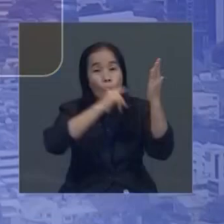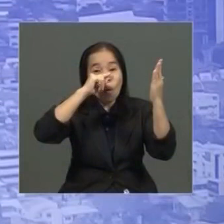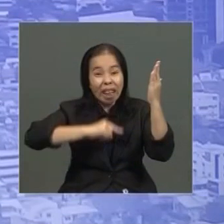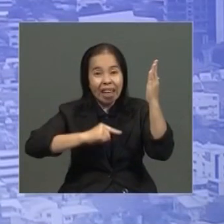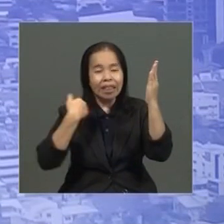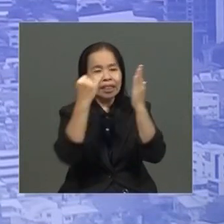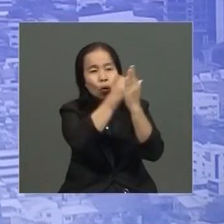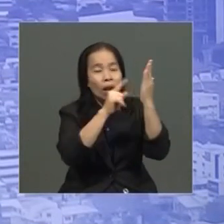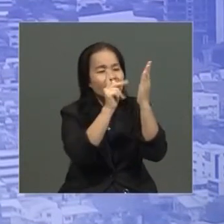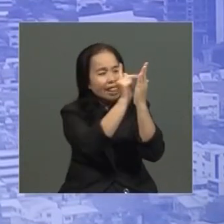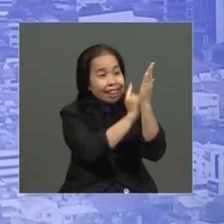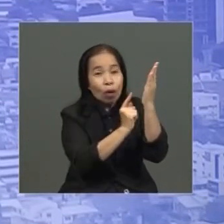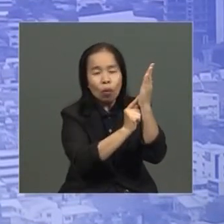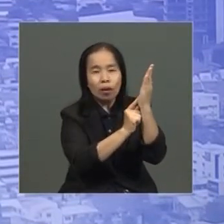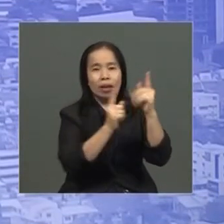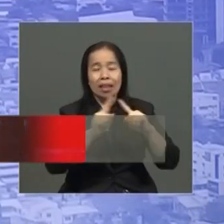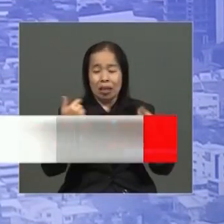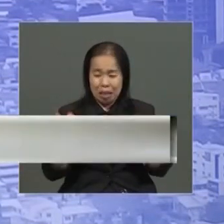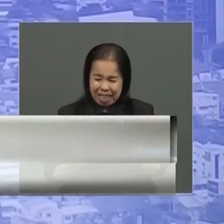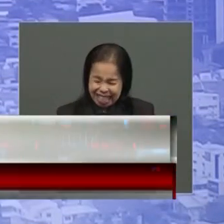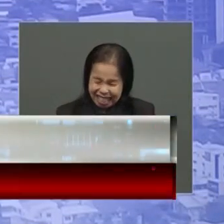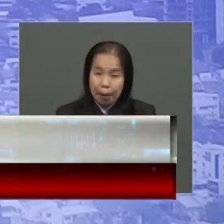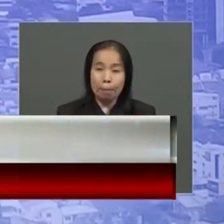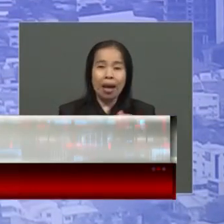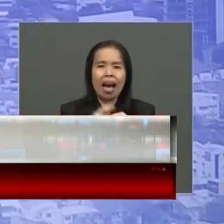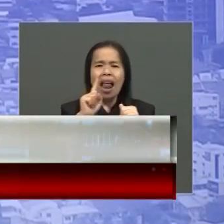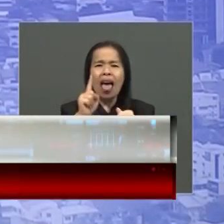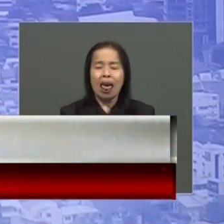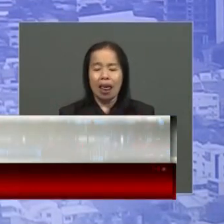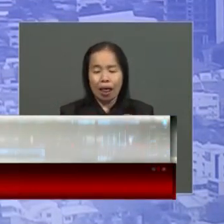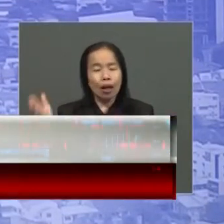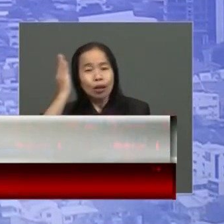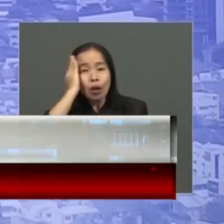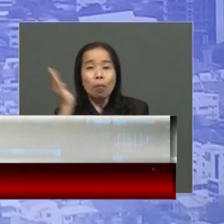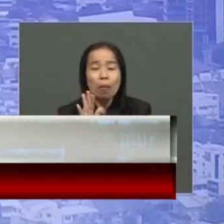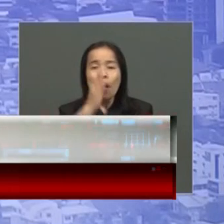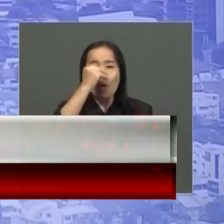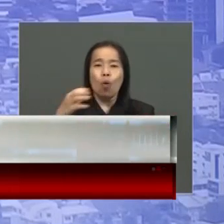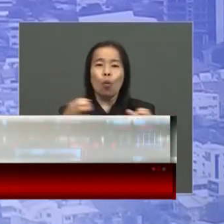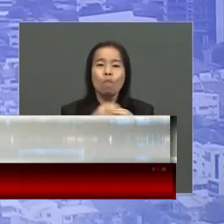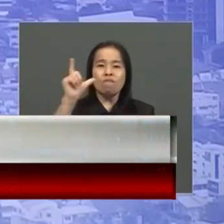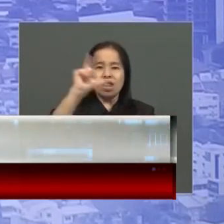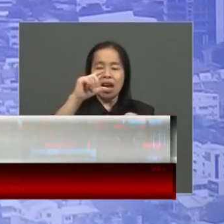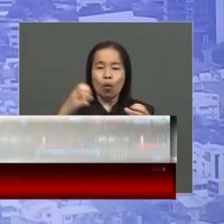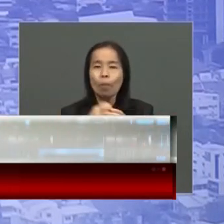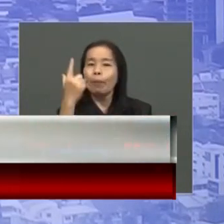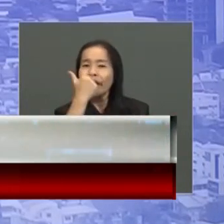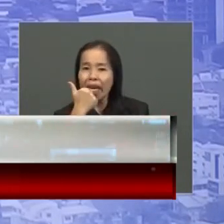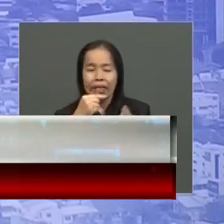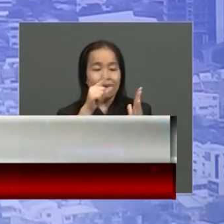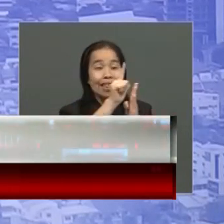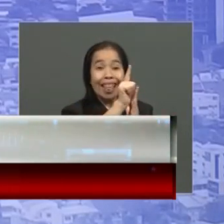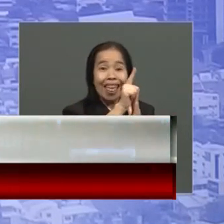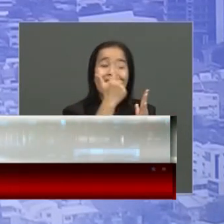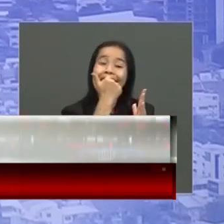ส่วนปัญหาหนักที่เป็นมากตอนนะตอนนี้คือเตียงไม่พอนะครับก็คือกลุ่มสีเหลืองในสีแดงขอความกรุณา